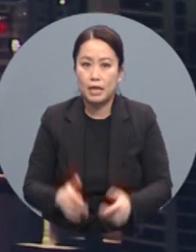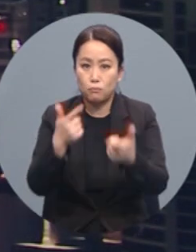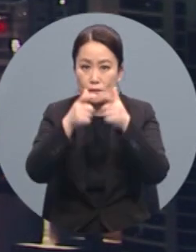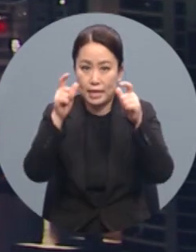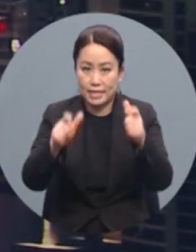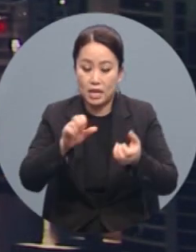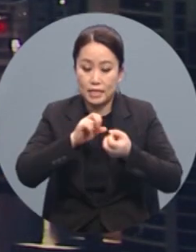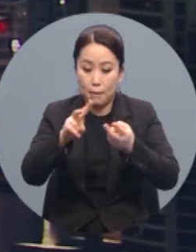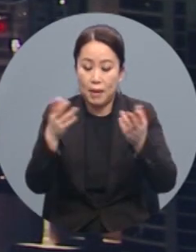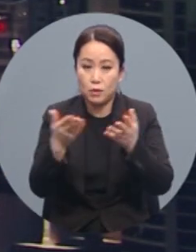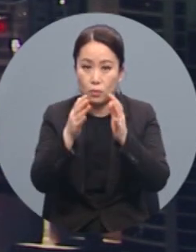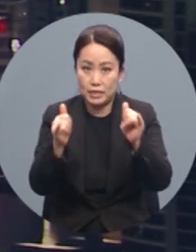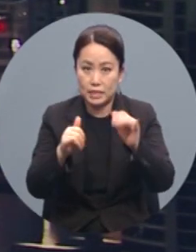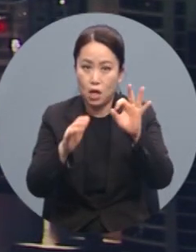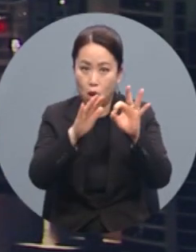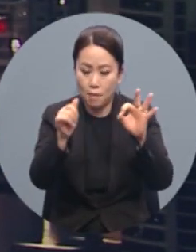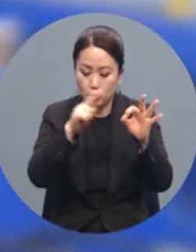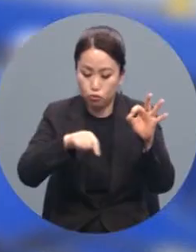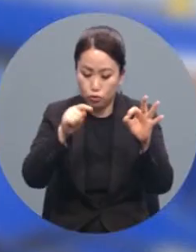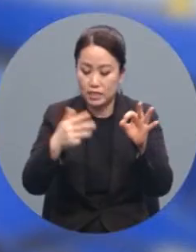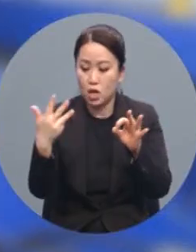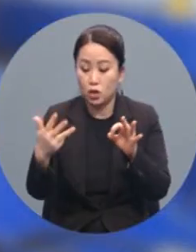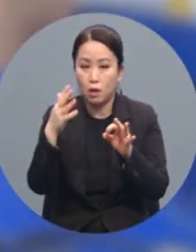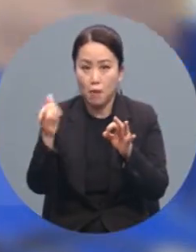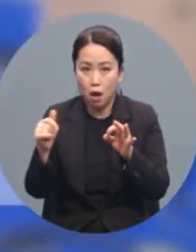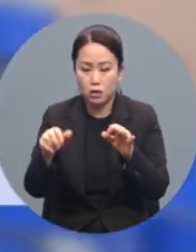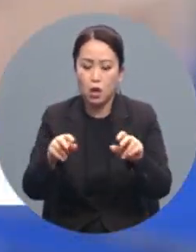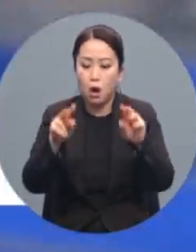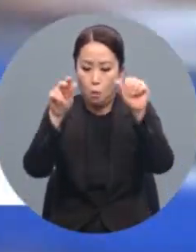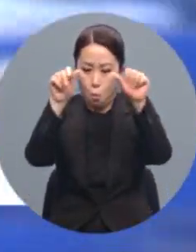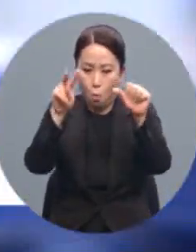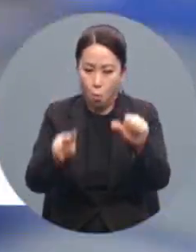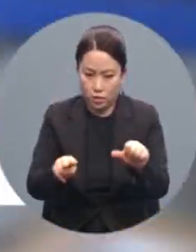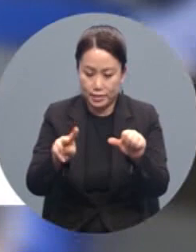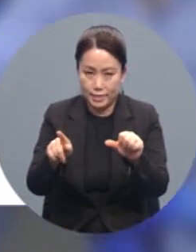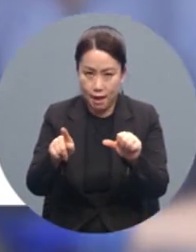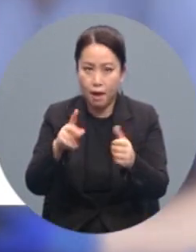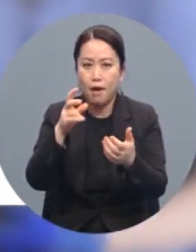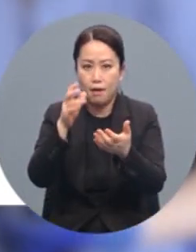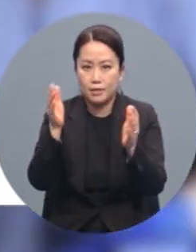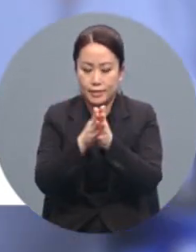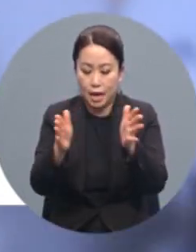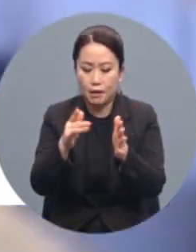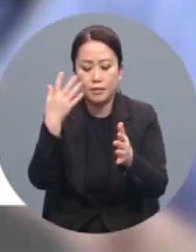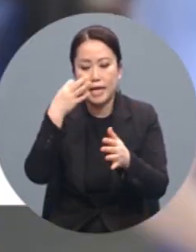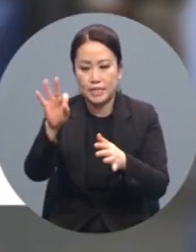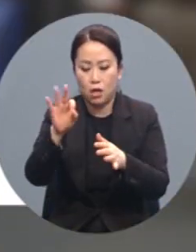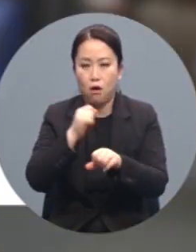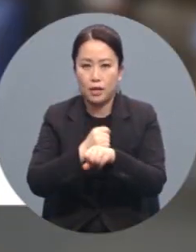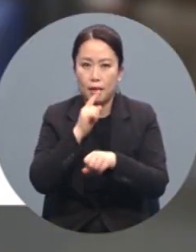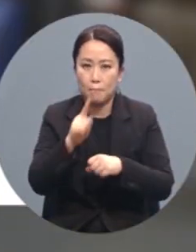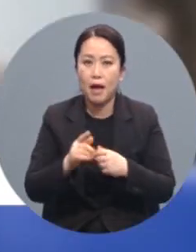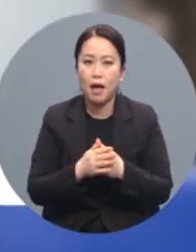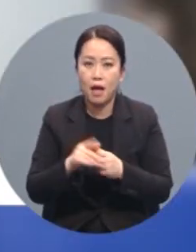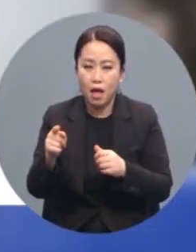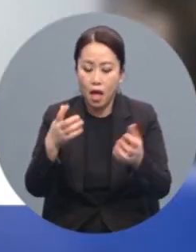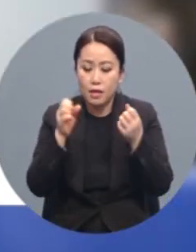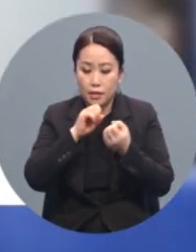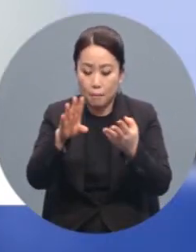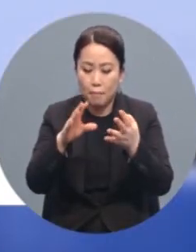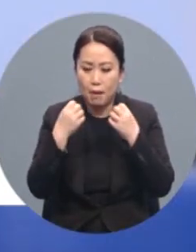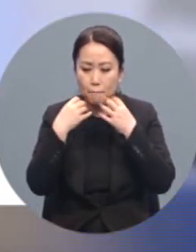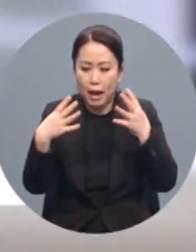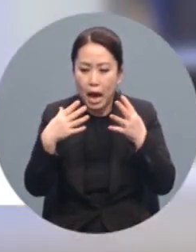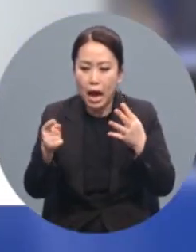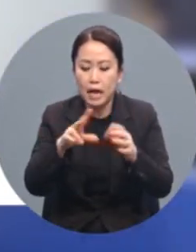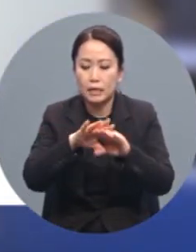부산 적 택배 노동자 10명 중 8명은 주 5일 째 도입에 찬성하는 것으로 나타났습니다 택배 과로사 대책 우선